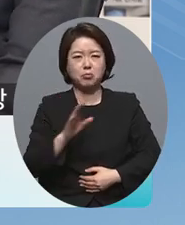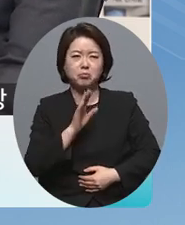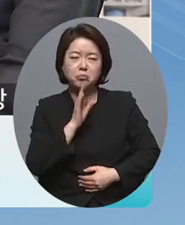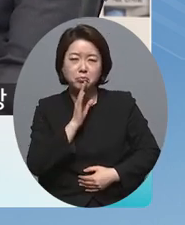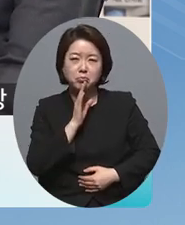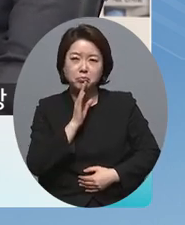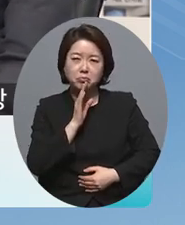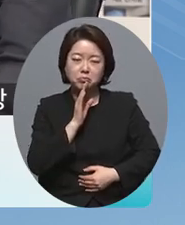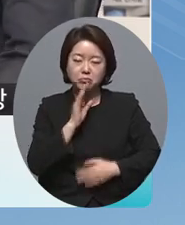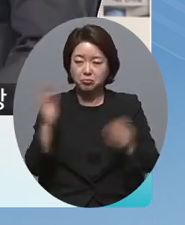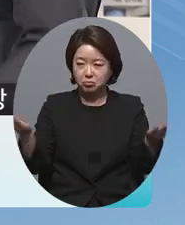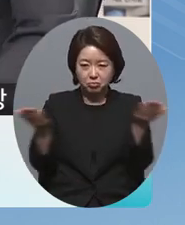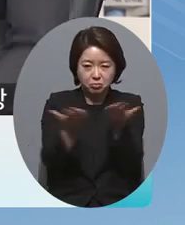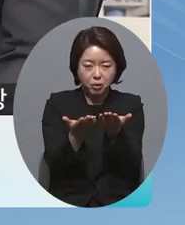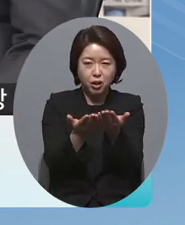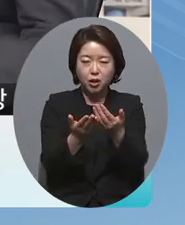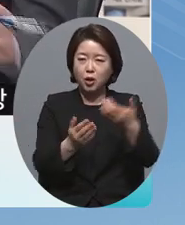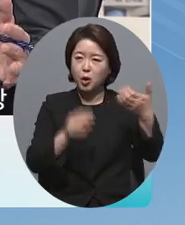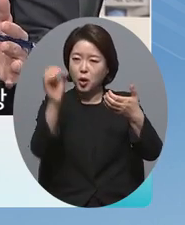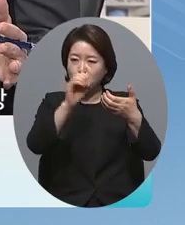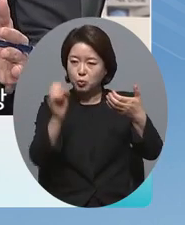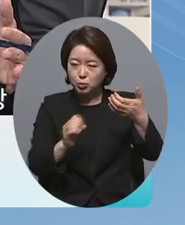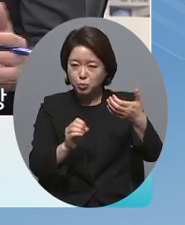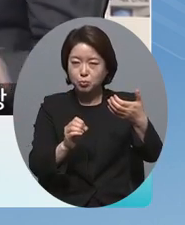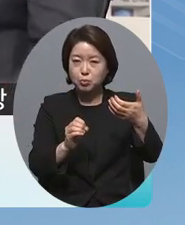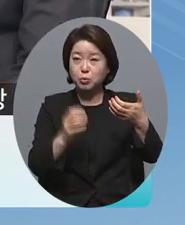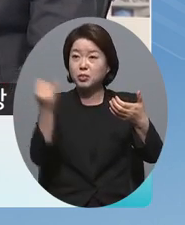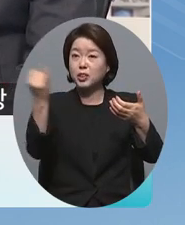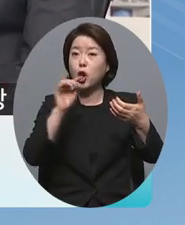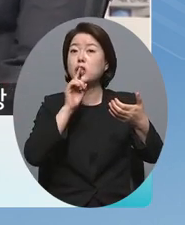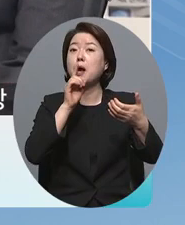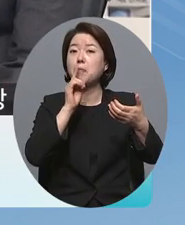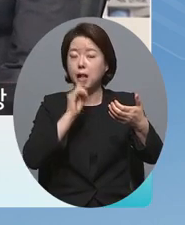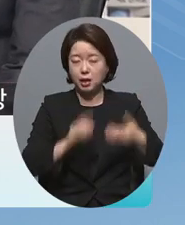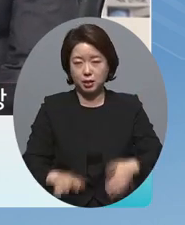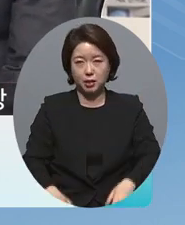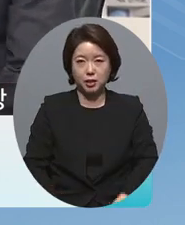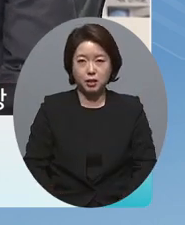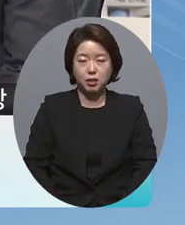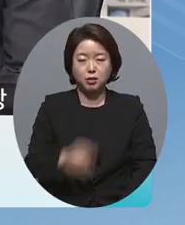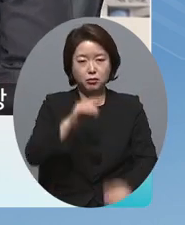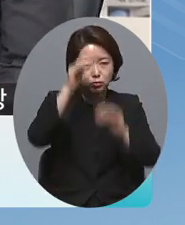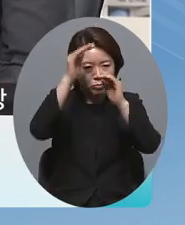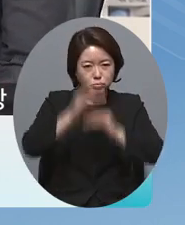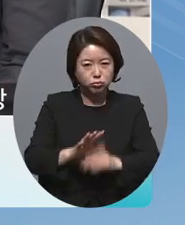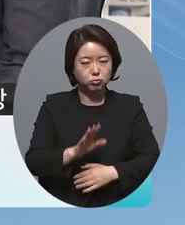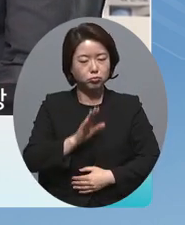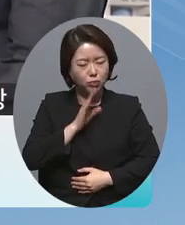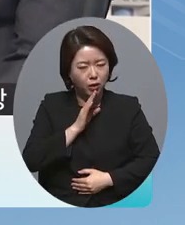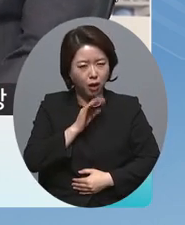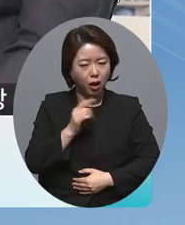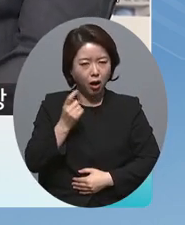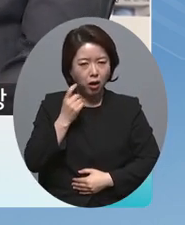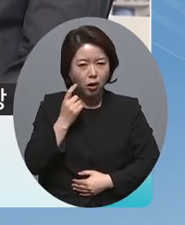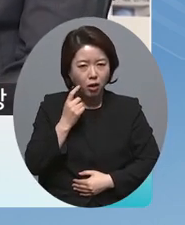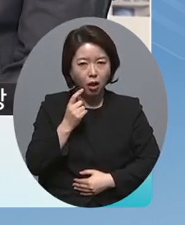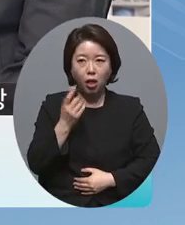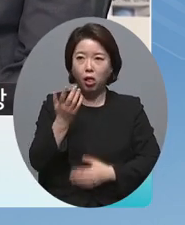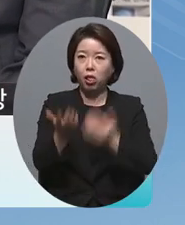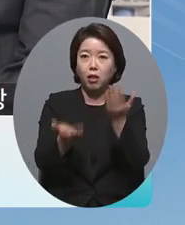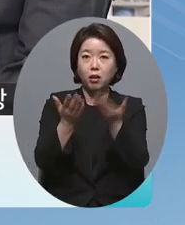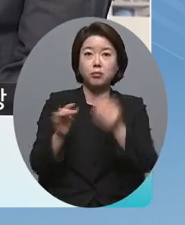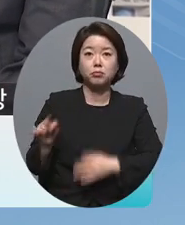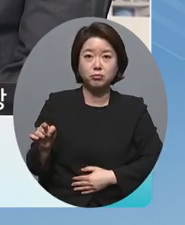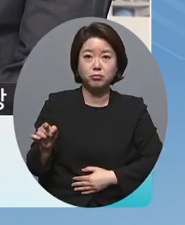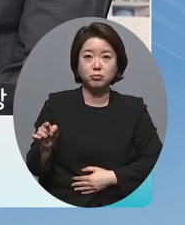이른바 사실관계의 90% 이상을 차지하고 있습니다. 그러니까 이제 문제는 그럼 그 내용이 사실이냐? 이게 이제 근데